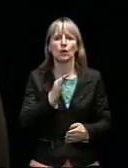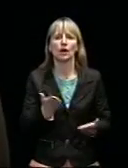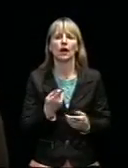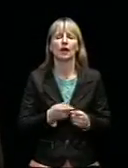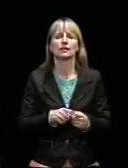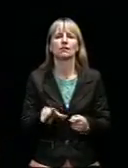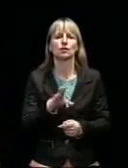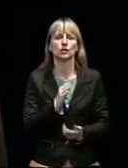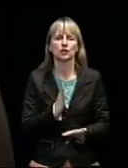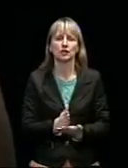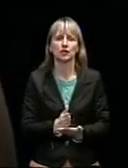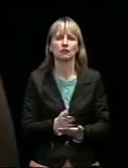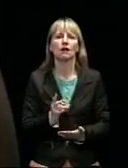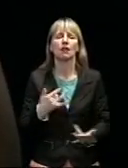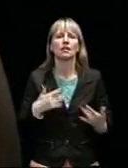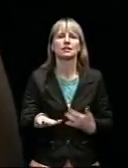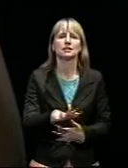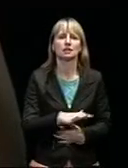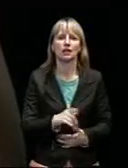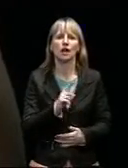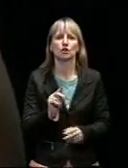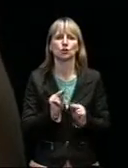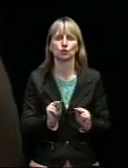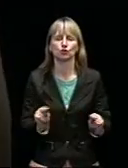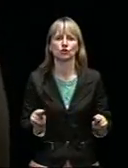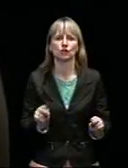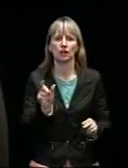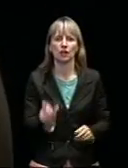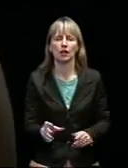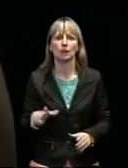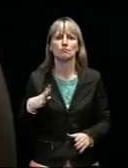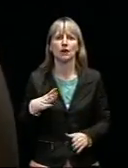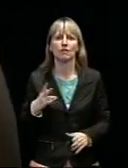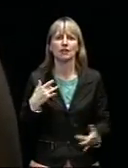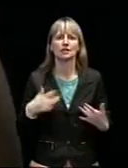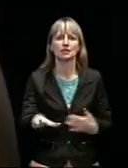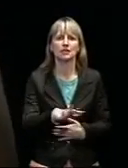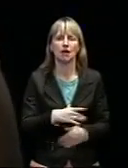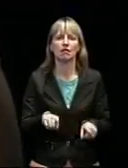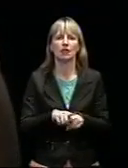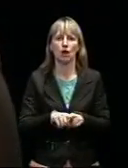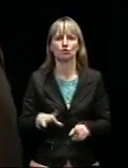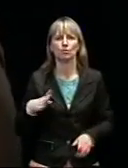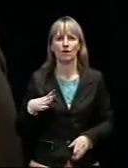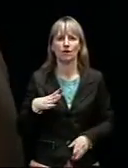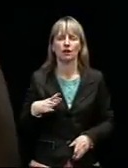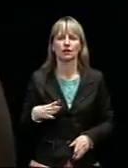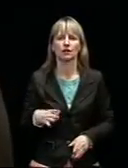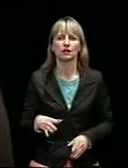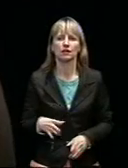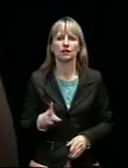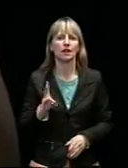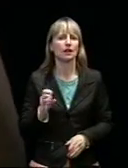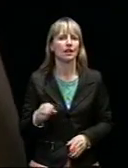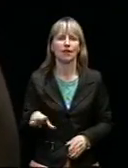все происходит, а как на сцене, ведь не каждый педагог бывает на сцене, правда же, бывает, ну, не